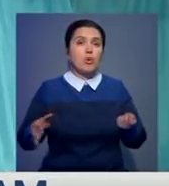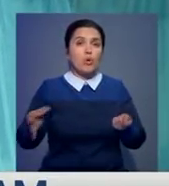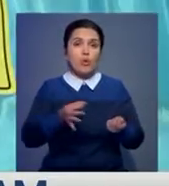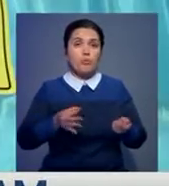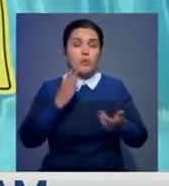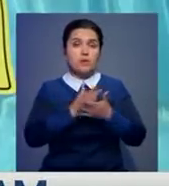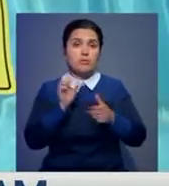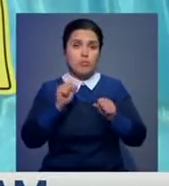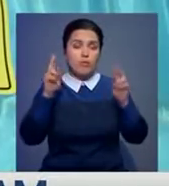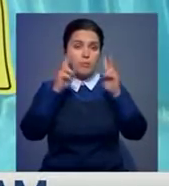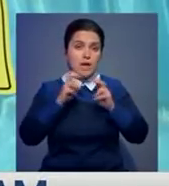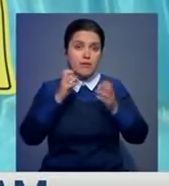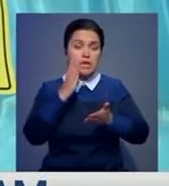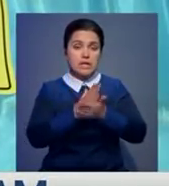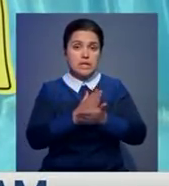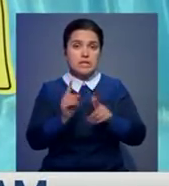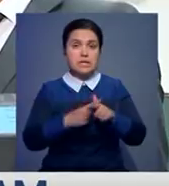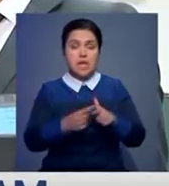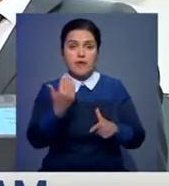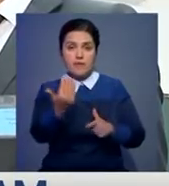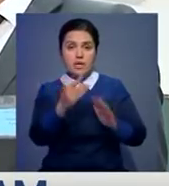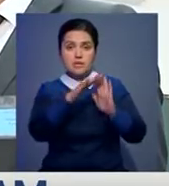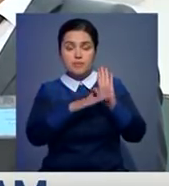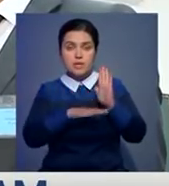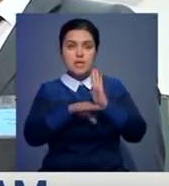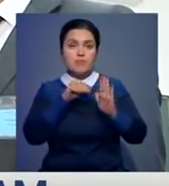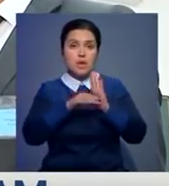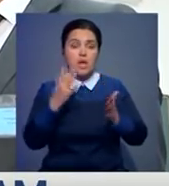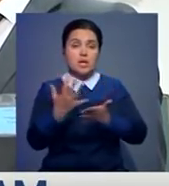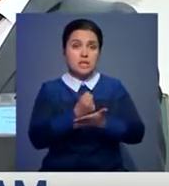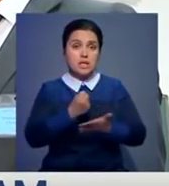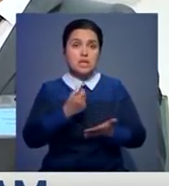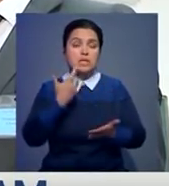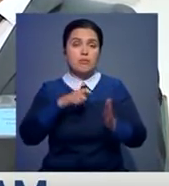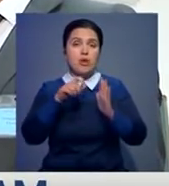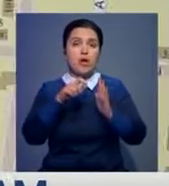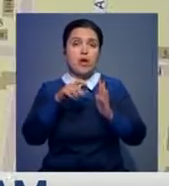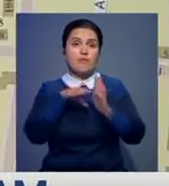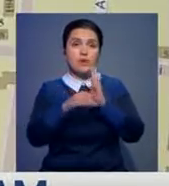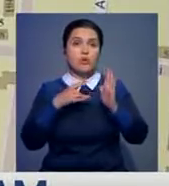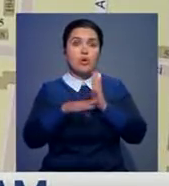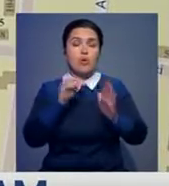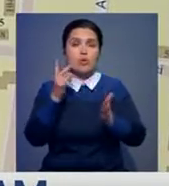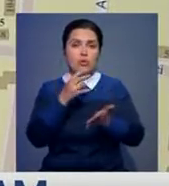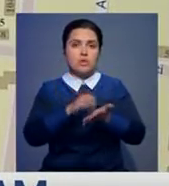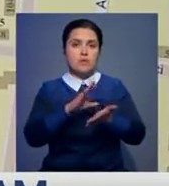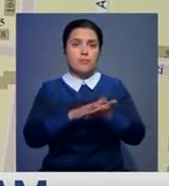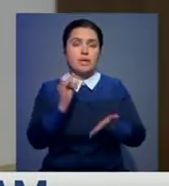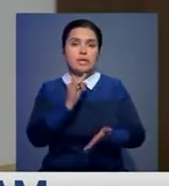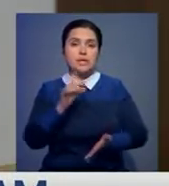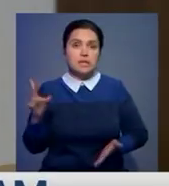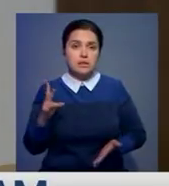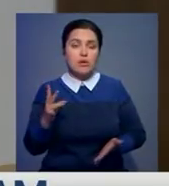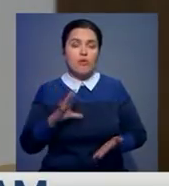«Проверьте, есть ли вы в списке избирателей». Найти себя в числе голосующих и свой участок можно, введя ИИН. Всего в регионе